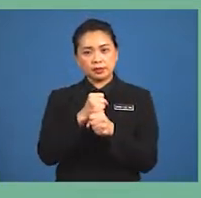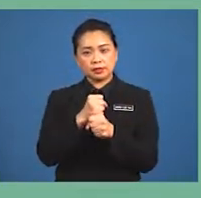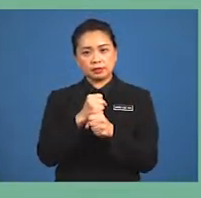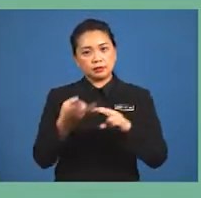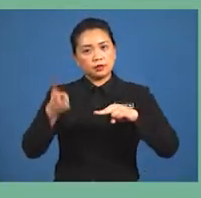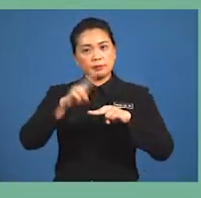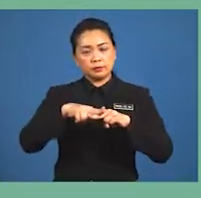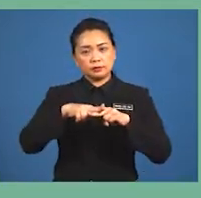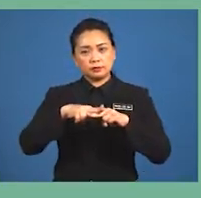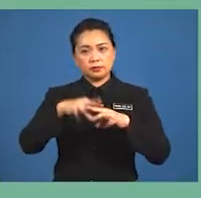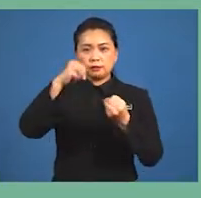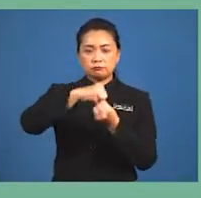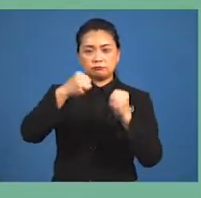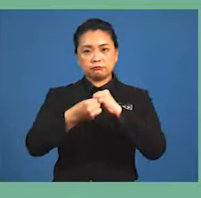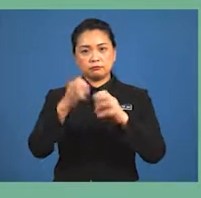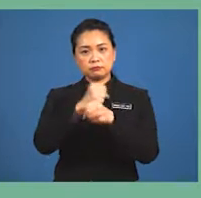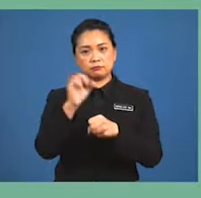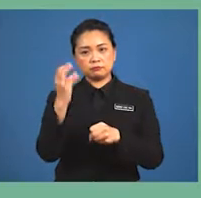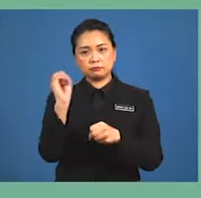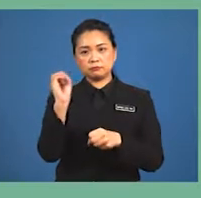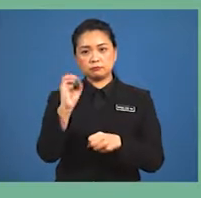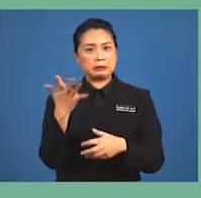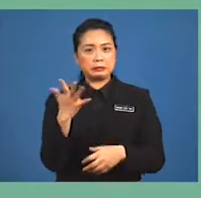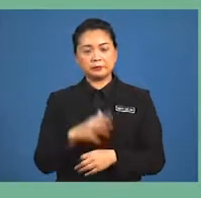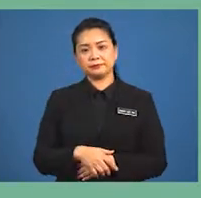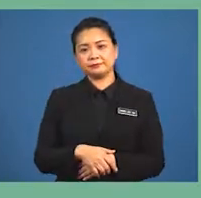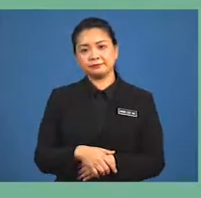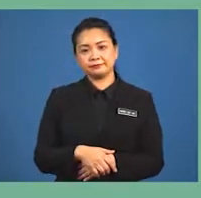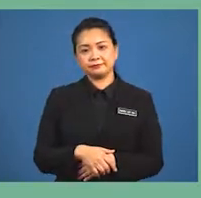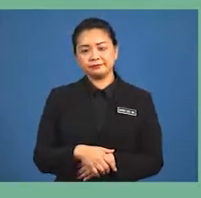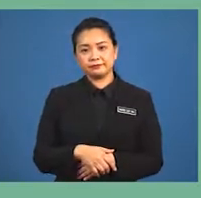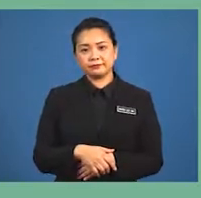meningkat dan masalah pengangguran dapat diatasi.